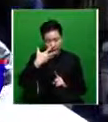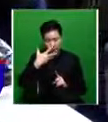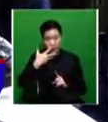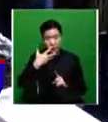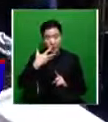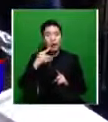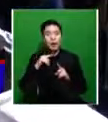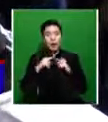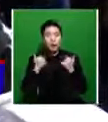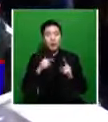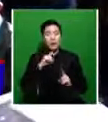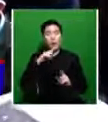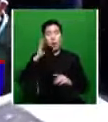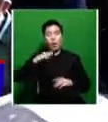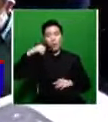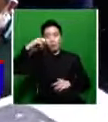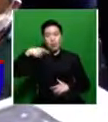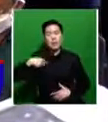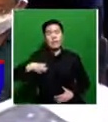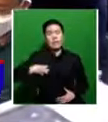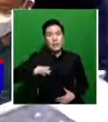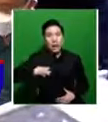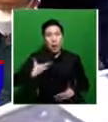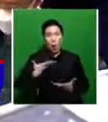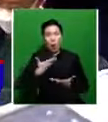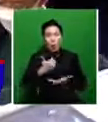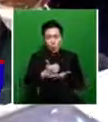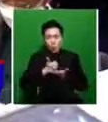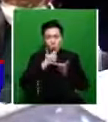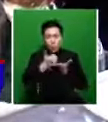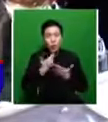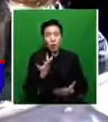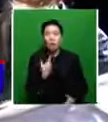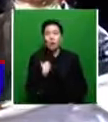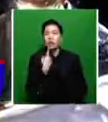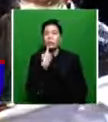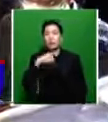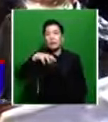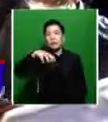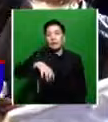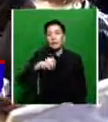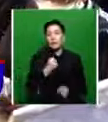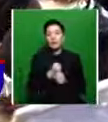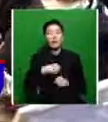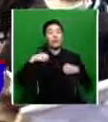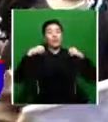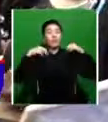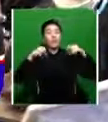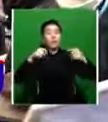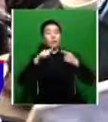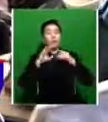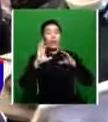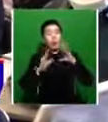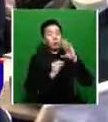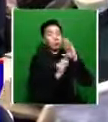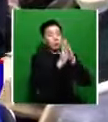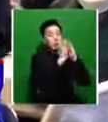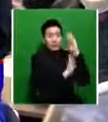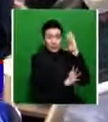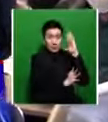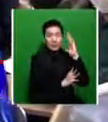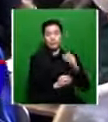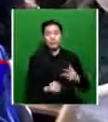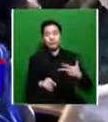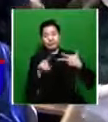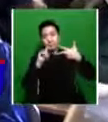ทั้งนี้ผู้ใช้ไฟฟ้าที่มีความประสงค์ขอรับความช่วยเหลือสามารถติดต่อได้ที่สำนักงานการไฟฟ้าในพื้นที่อันที่2นะ